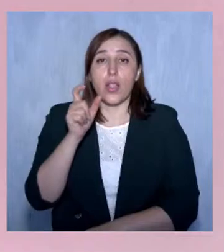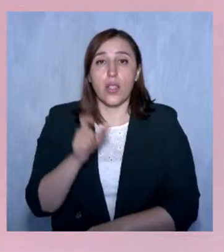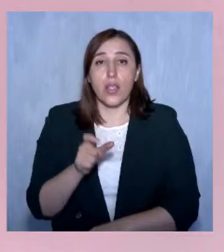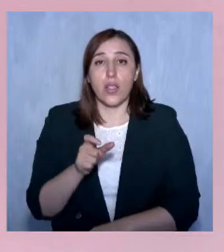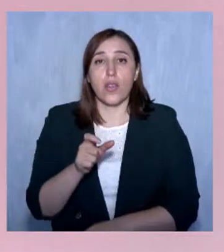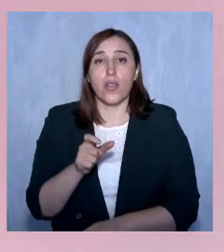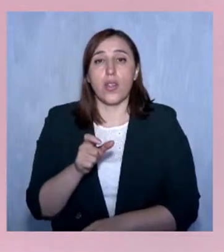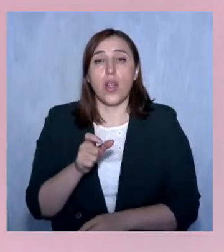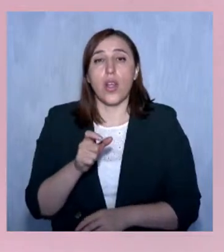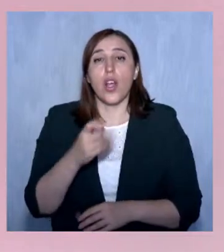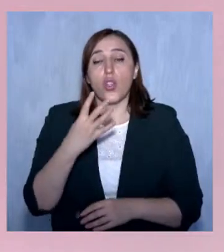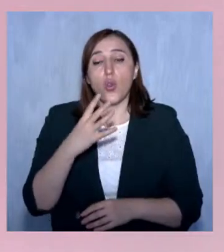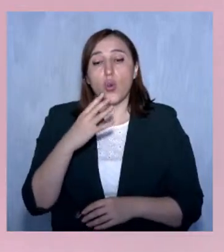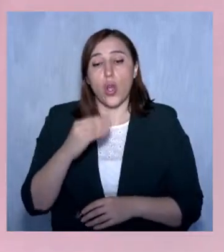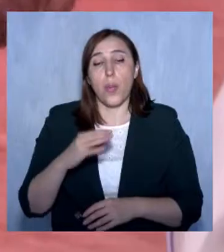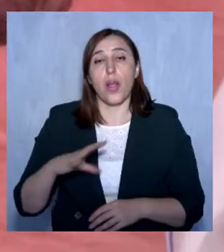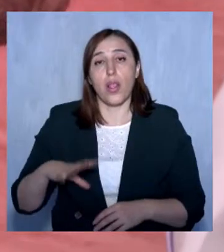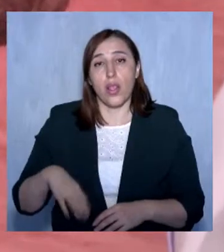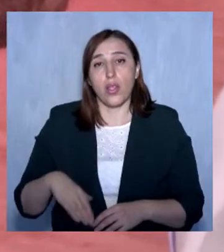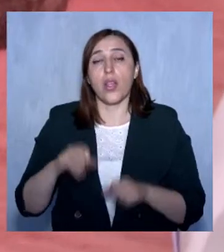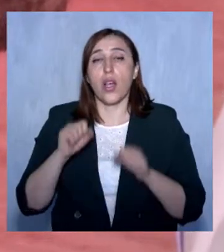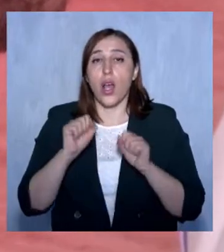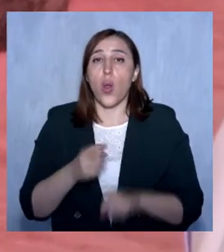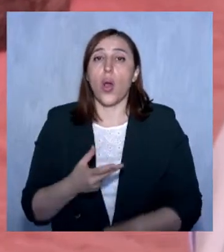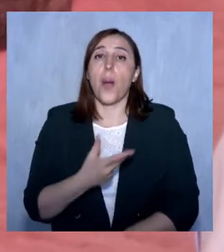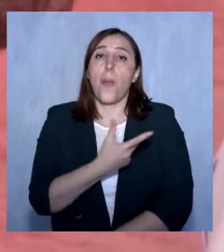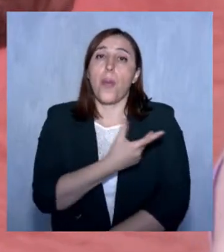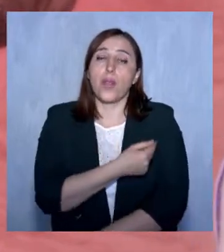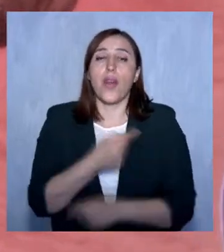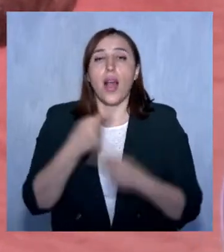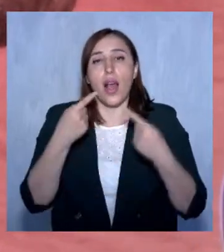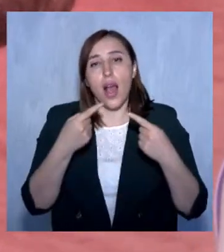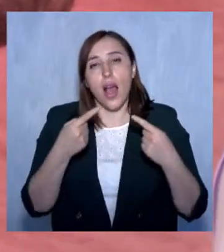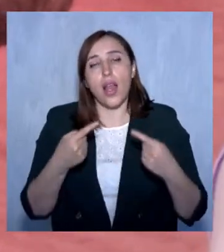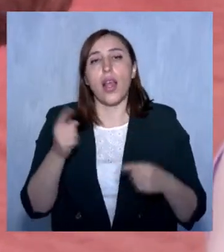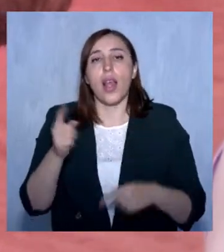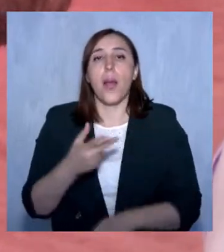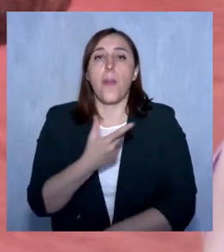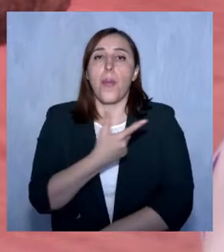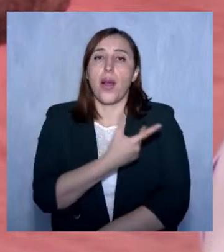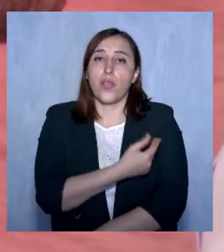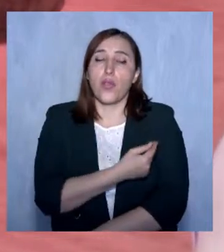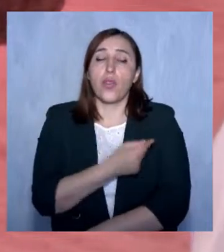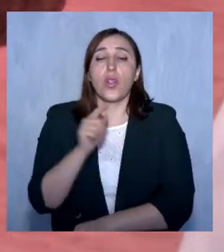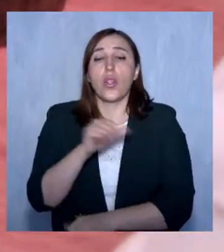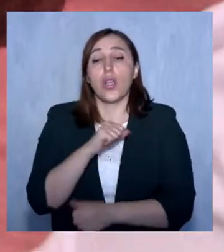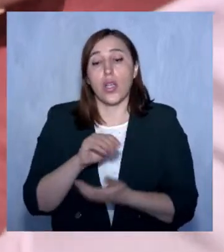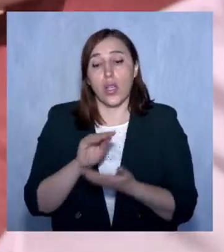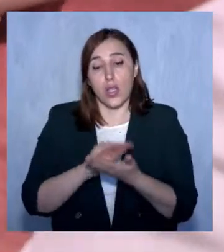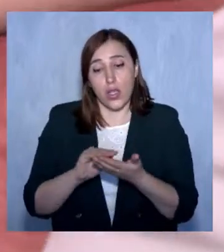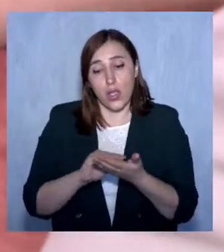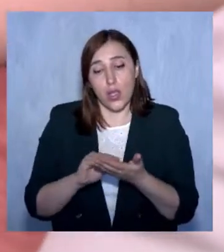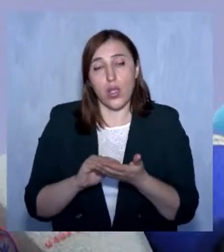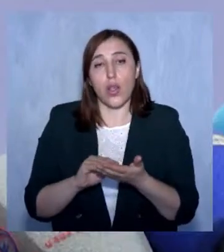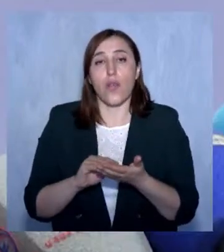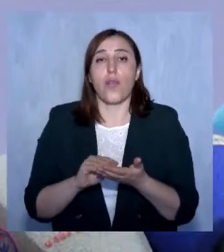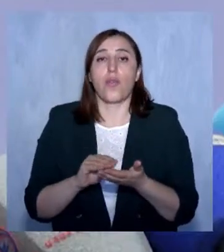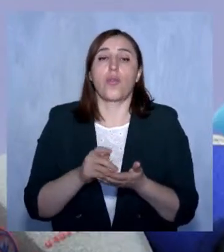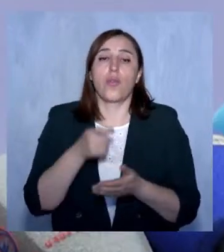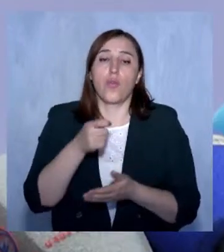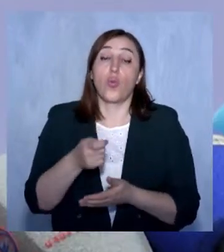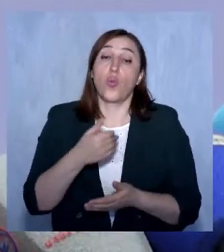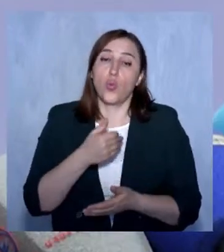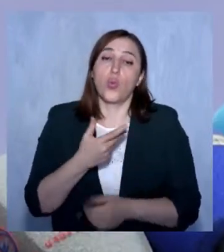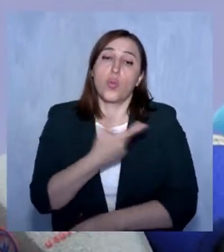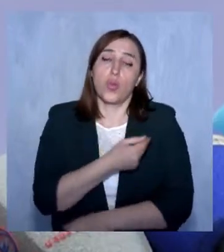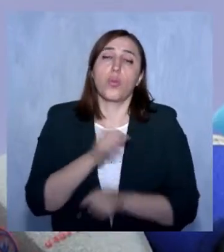Վերջինից արնվազն չորս շապատ անց կարող է պատվաստվել այլ պատվաստանյութով համաձայն իր դիմումի ու գրավոր համաձայնության։ Վերա